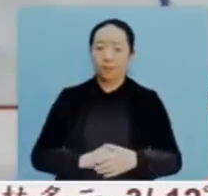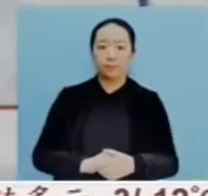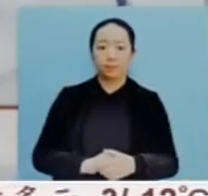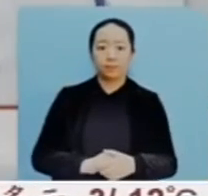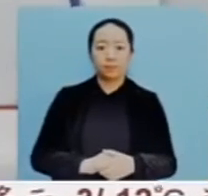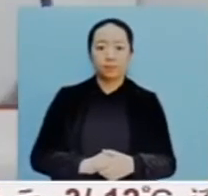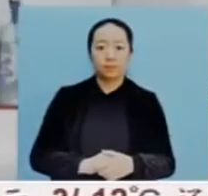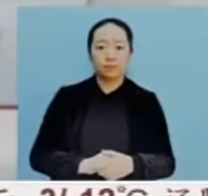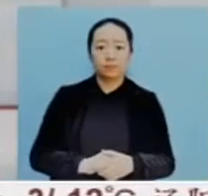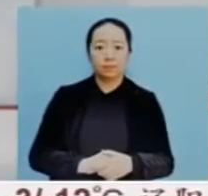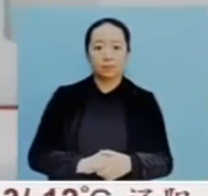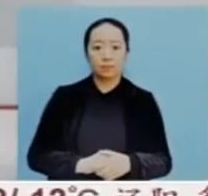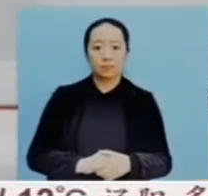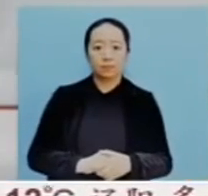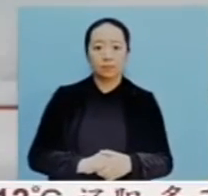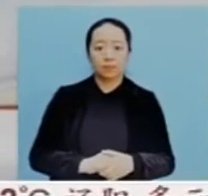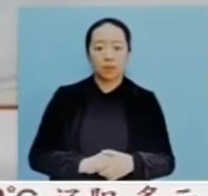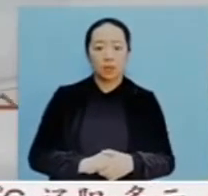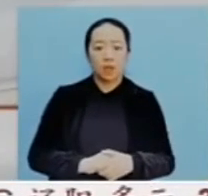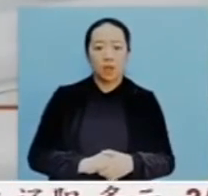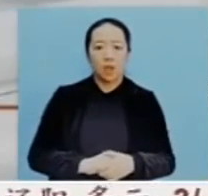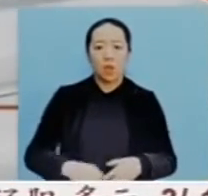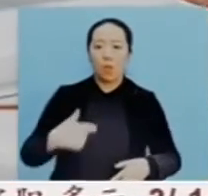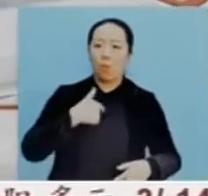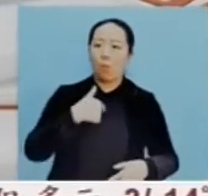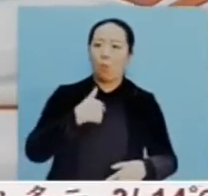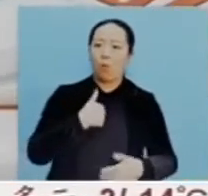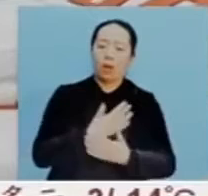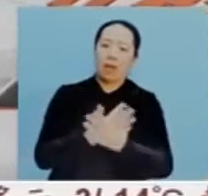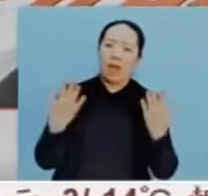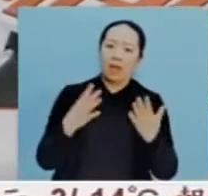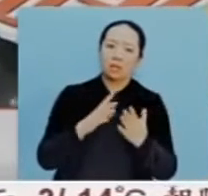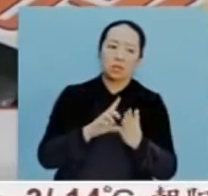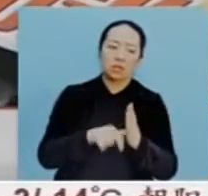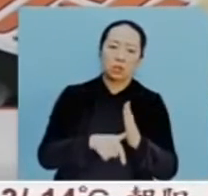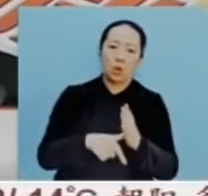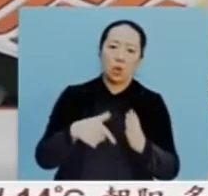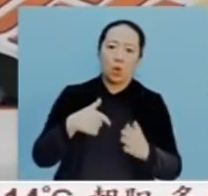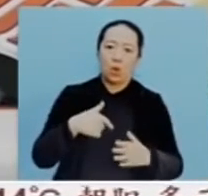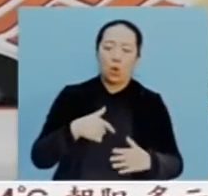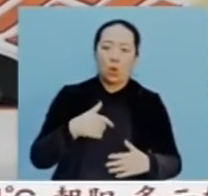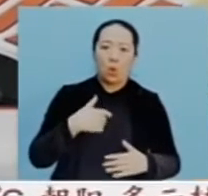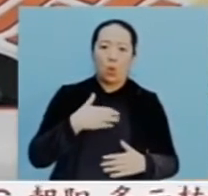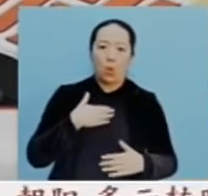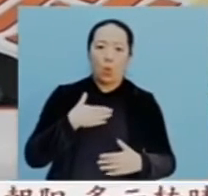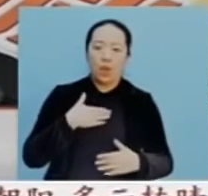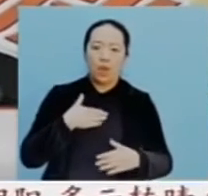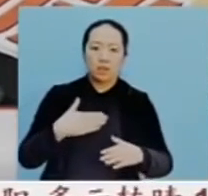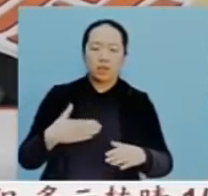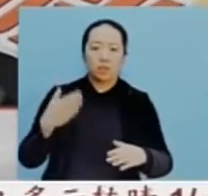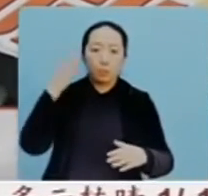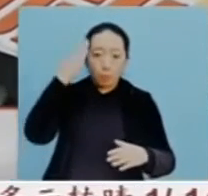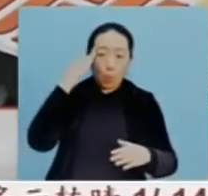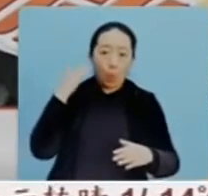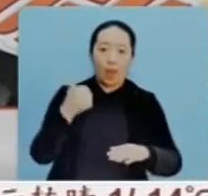其实最开始我也是，因为我也是个从新手小白转换到现在的专业选手